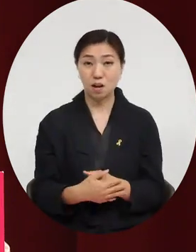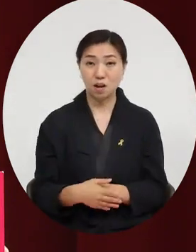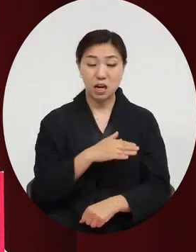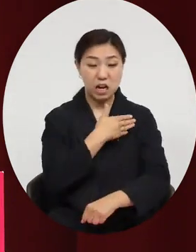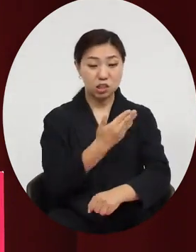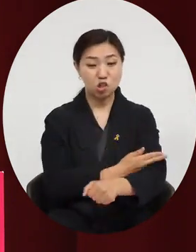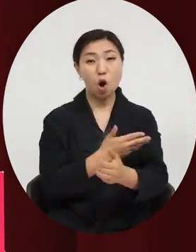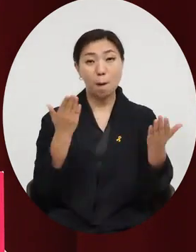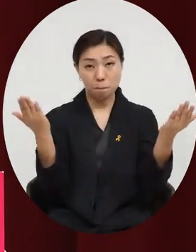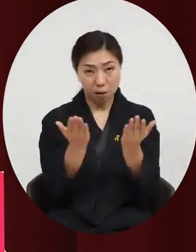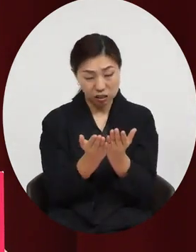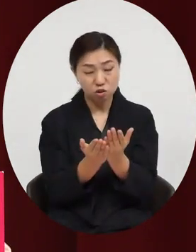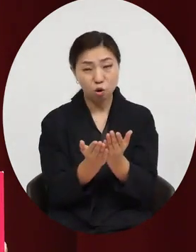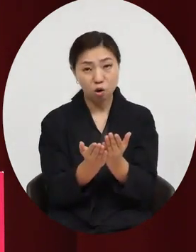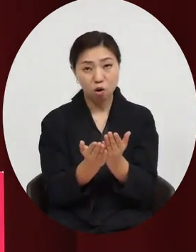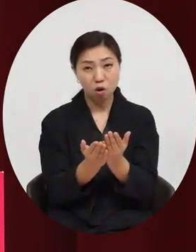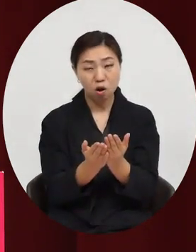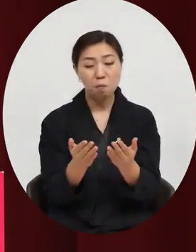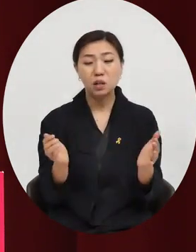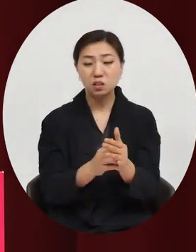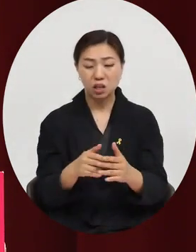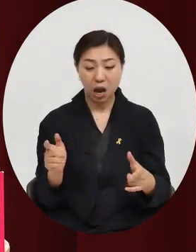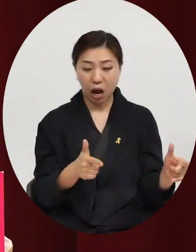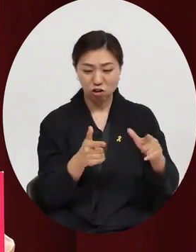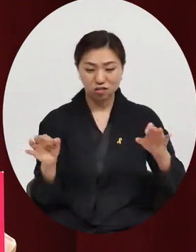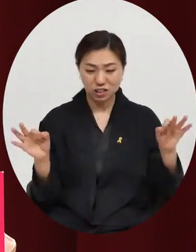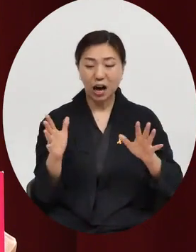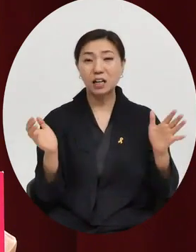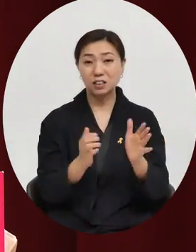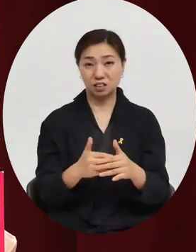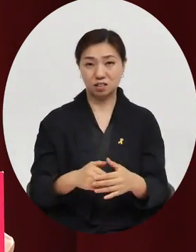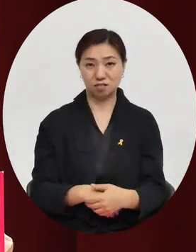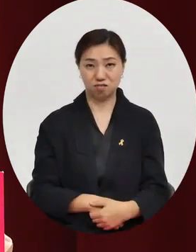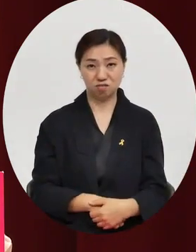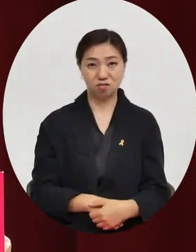맞게 개발 세발 쓰면 잘 써지. 하루 저녁에 다 쓰지 뭐.